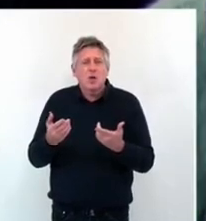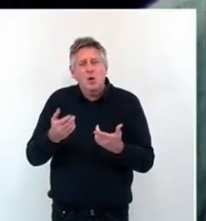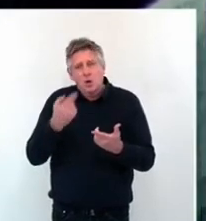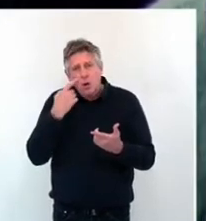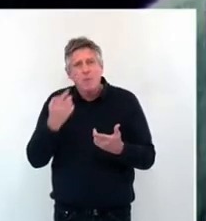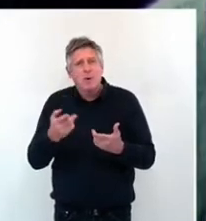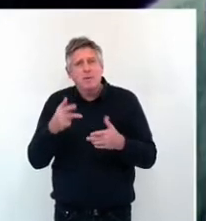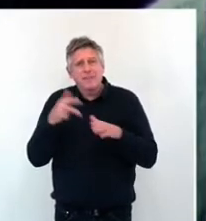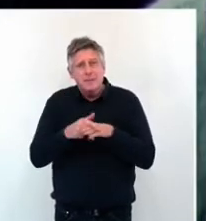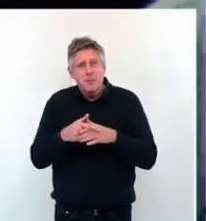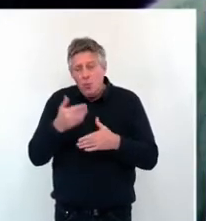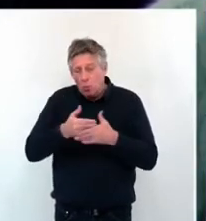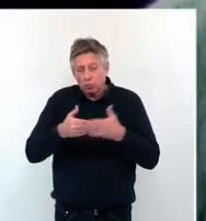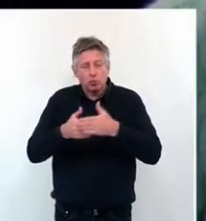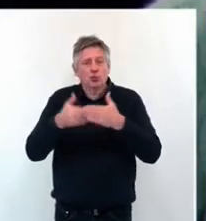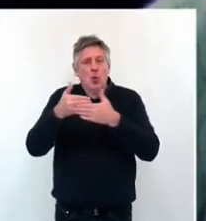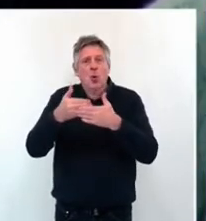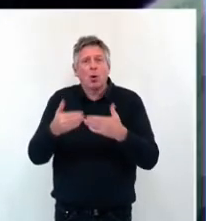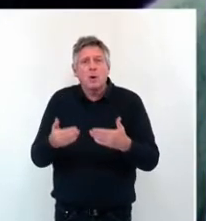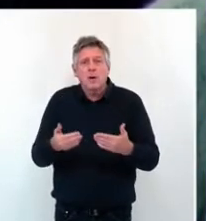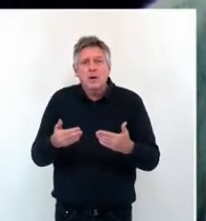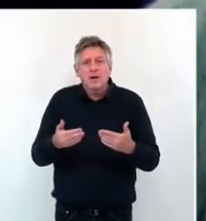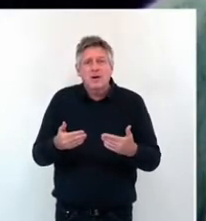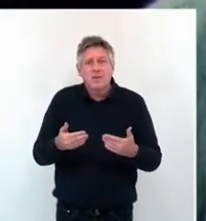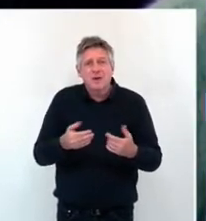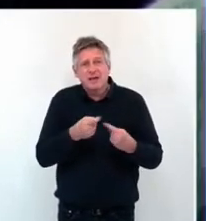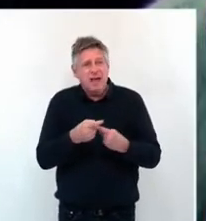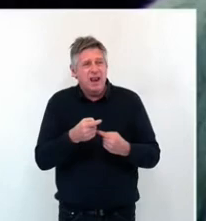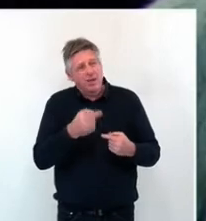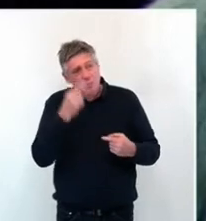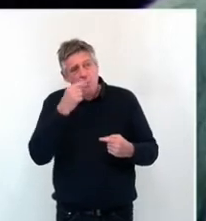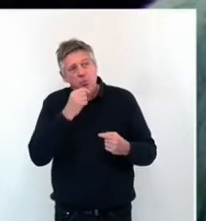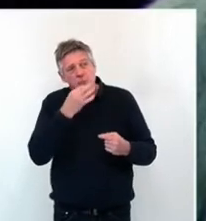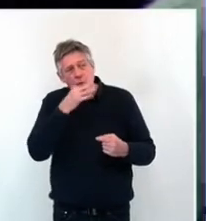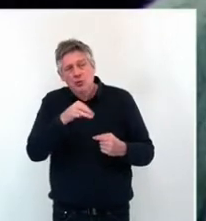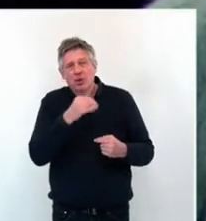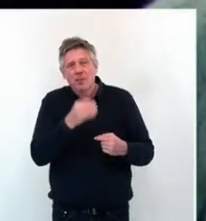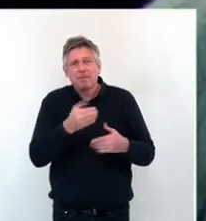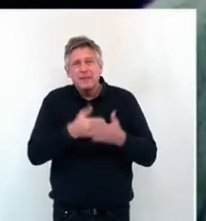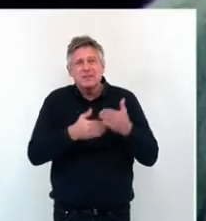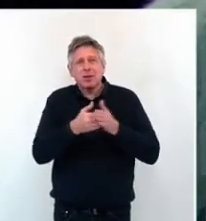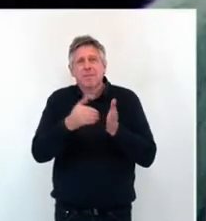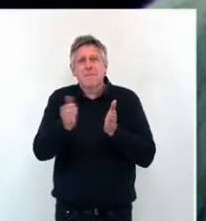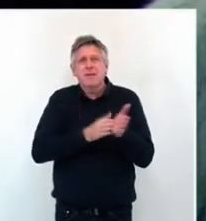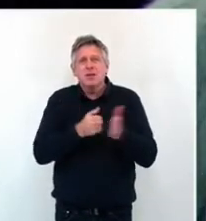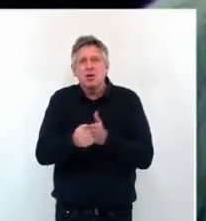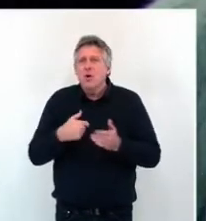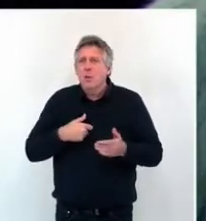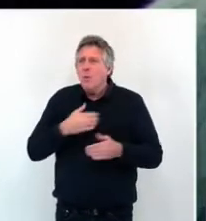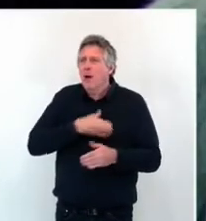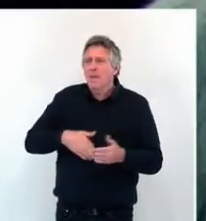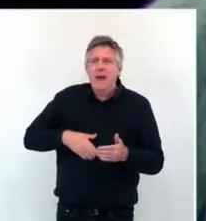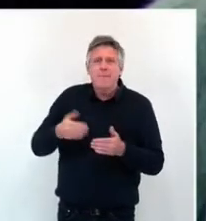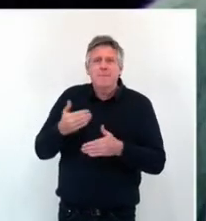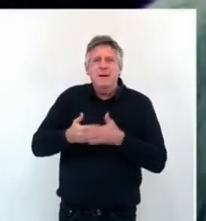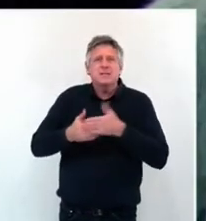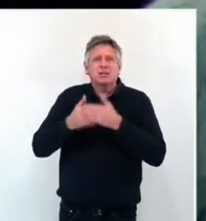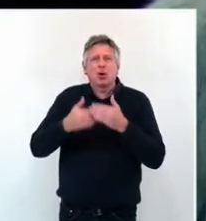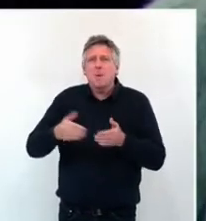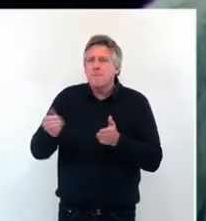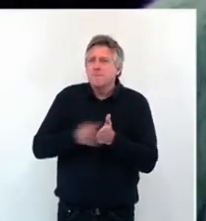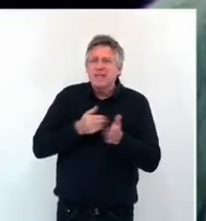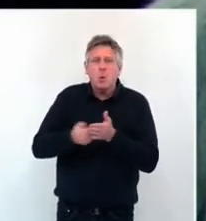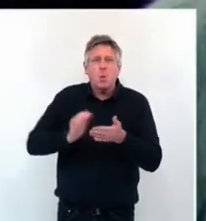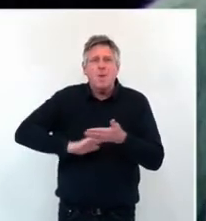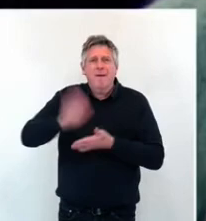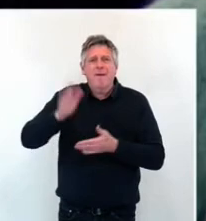départ, le bâtisseur est un bétonneur dans votre bouche, monsieur le maire. Je ne serai pas un maire bâtisseur, c'est-à-dire bétonneur. Ce sont